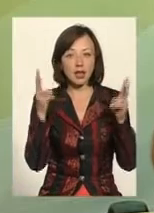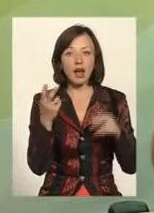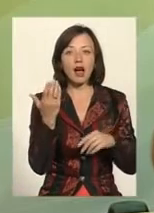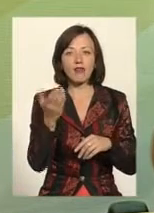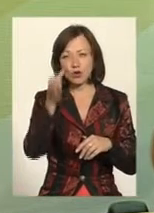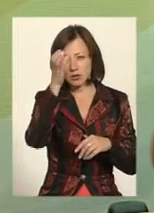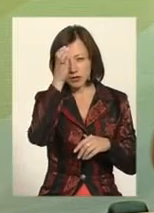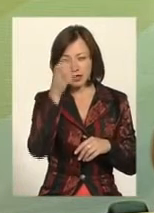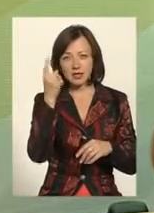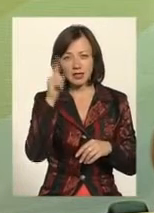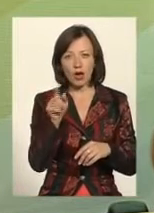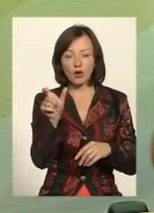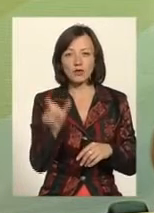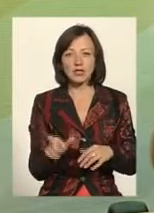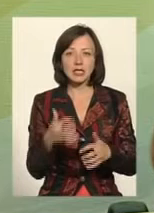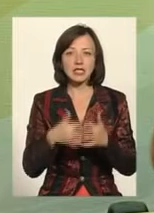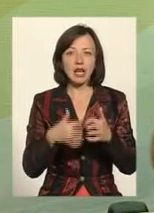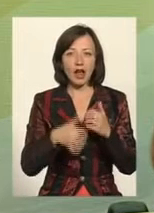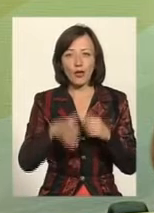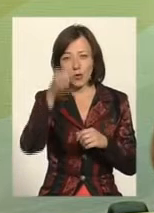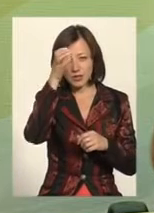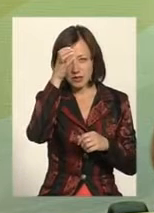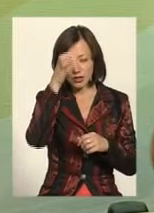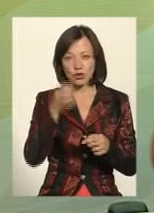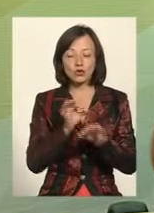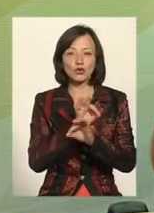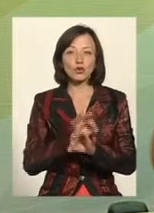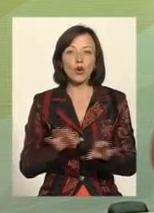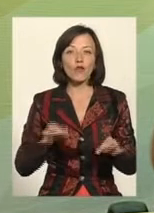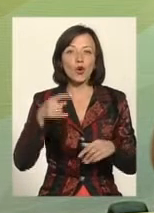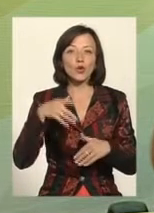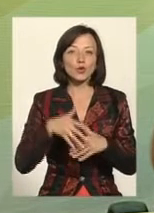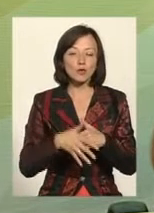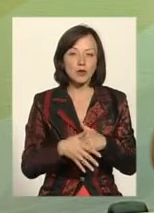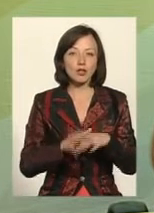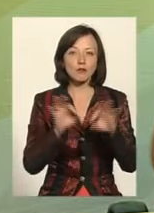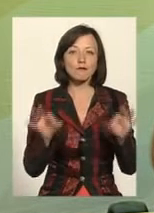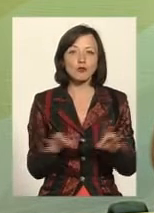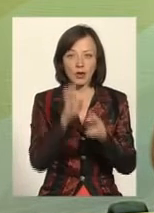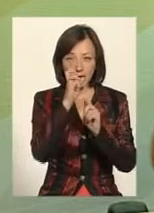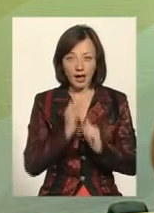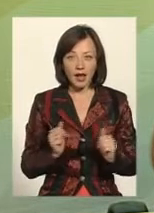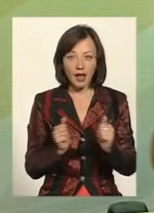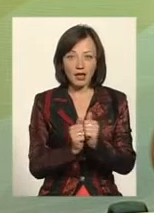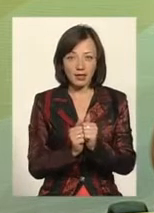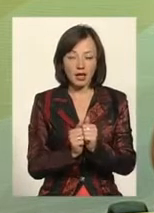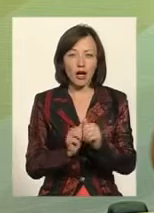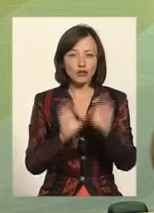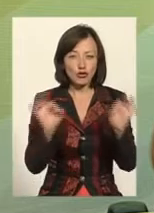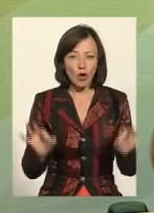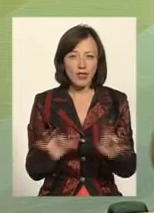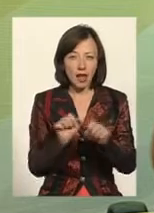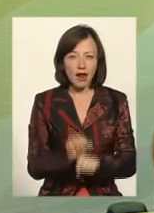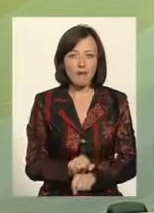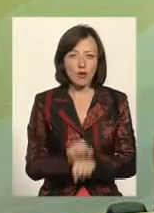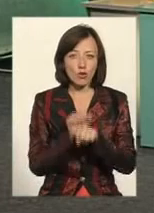освіта, але я знаю, що людина навіть середньою освітою, вона чудово розуміє, що жодній країні жодна революція